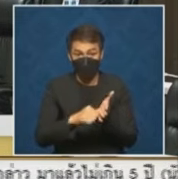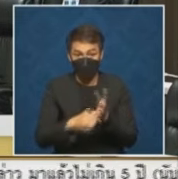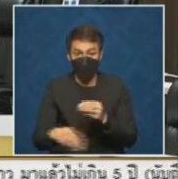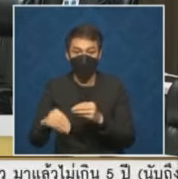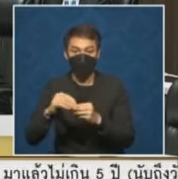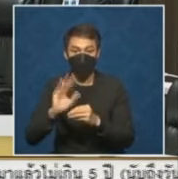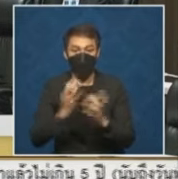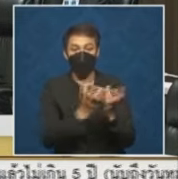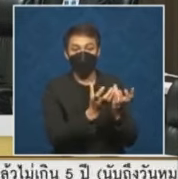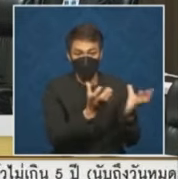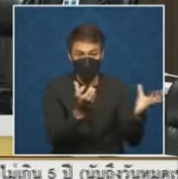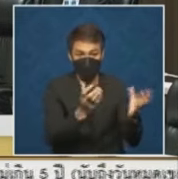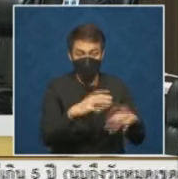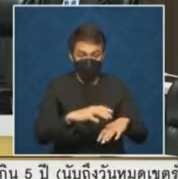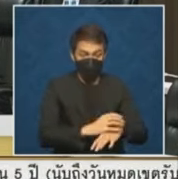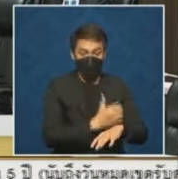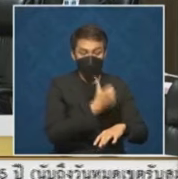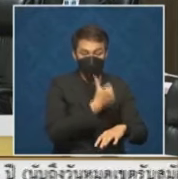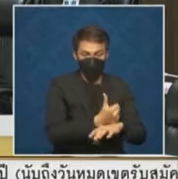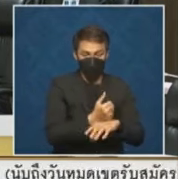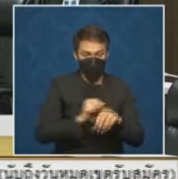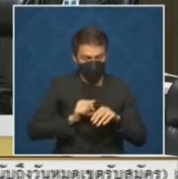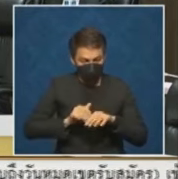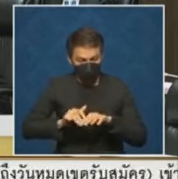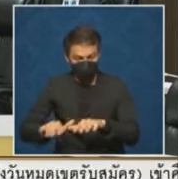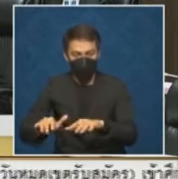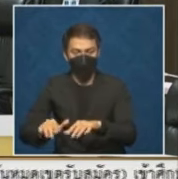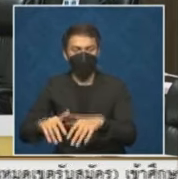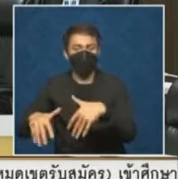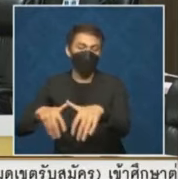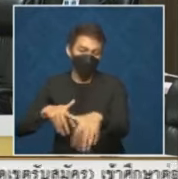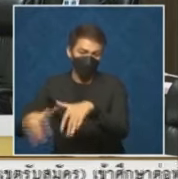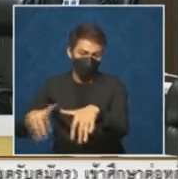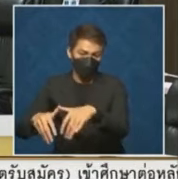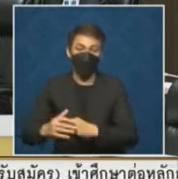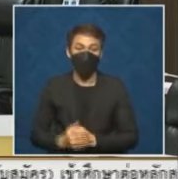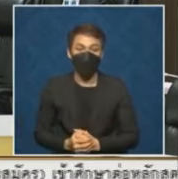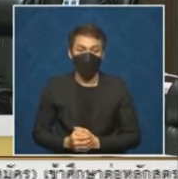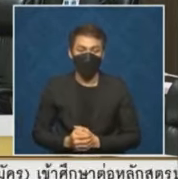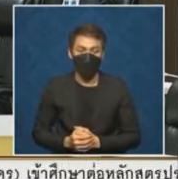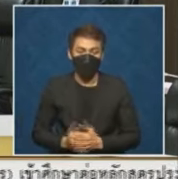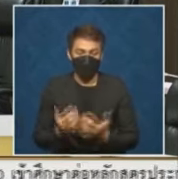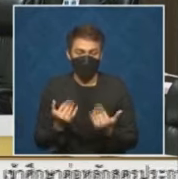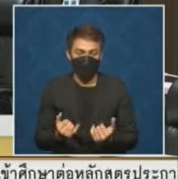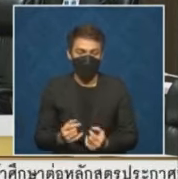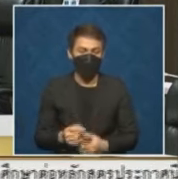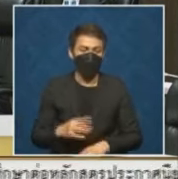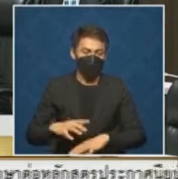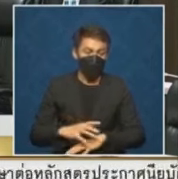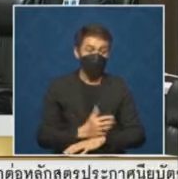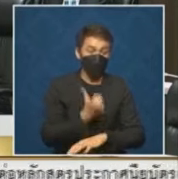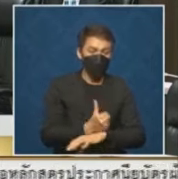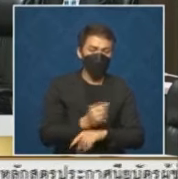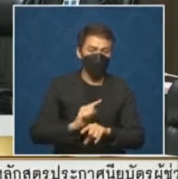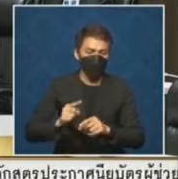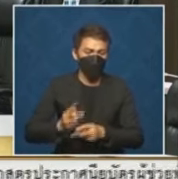เรียกว่าแจงได้ทุกดอกตอบกลับได้ทุกเม็ดเป็นนักการเมืองเจนสนามแล้ว ค ือถ้าดูภาพตอนที่น